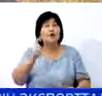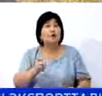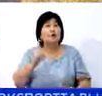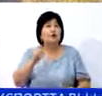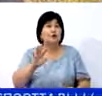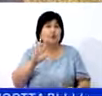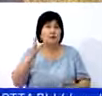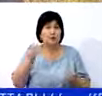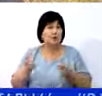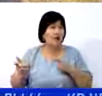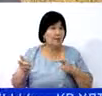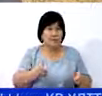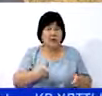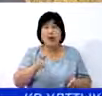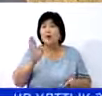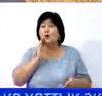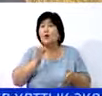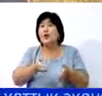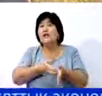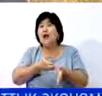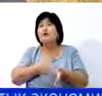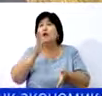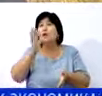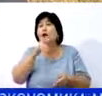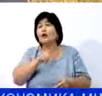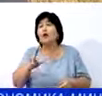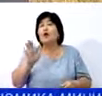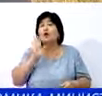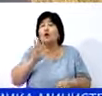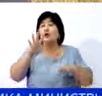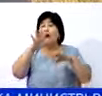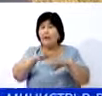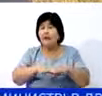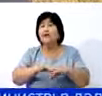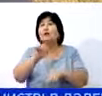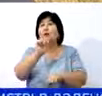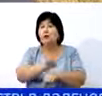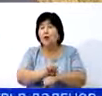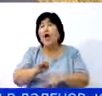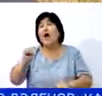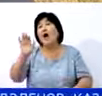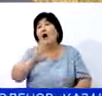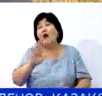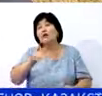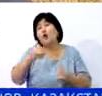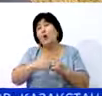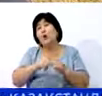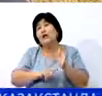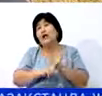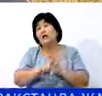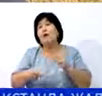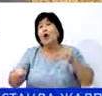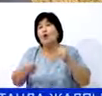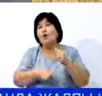пісетін дақыл. Нағыз су тапшылығы болатын уақытта суды бастырып, тоқтатып, августтың орта жақтарынан бастап